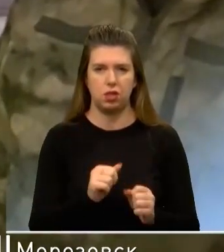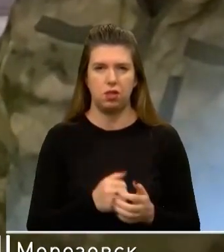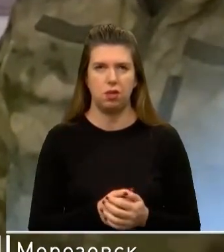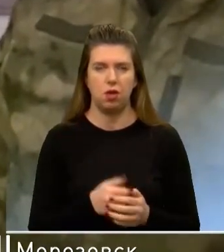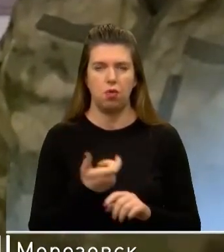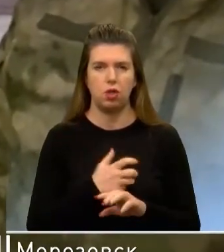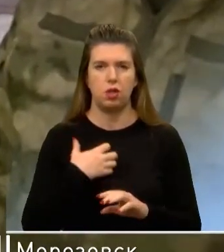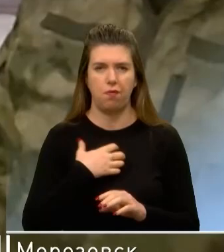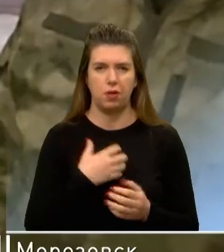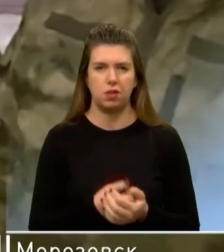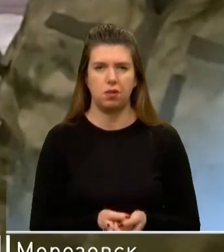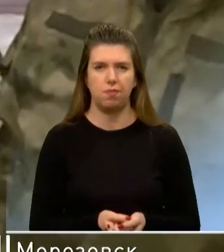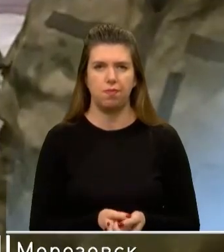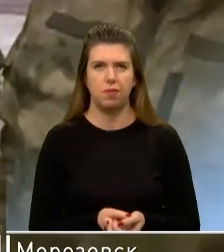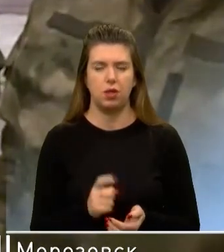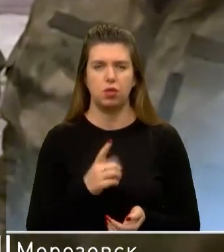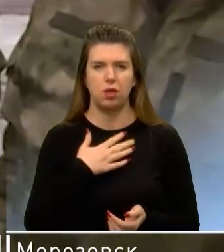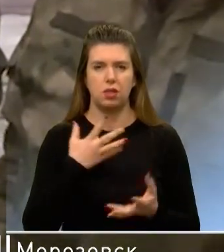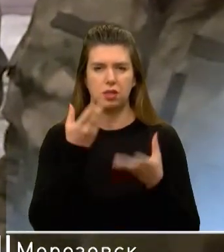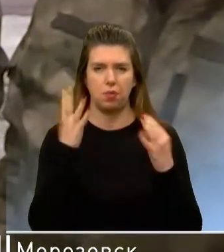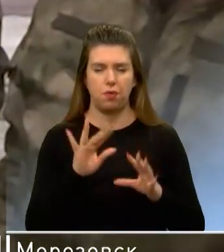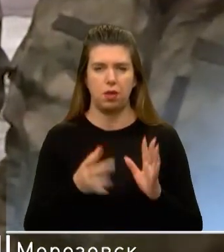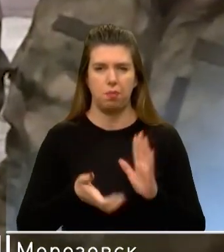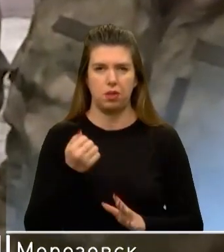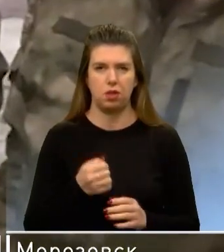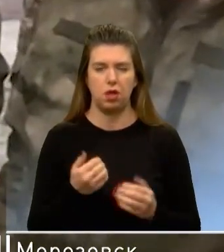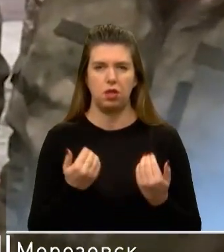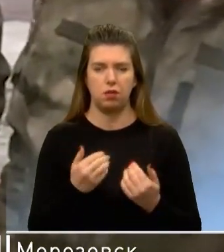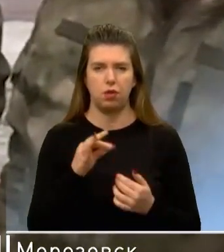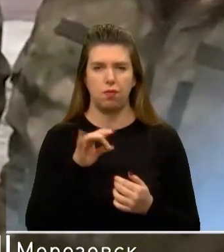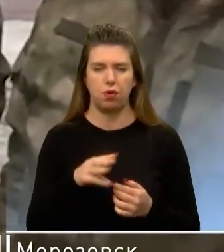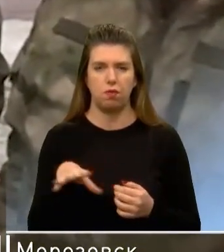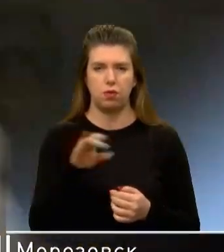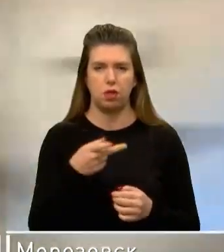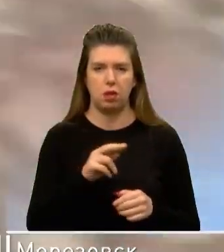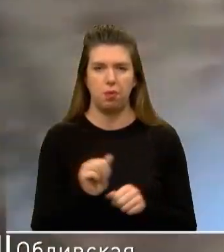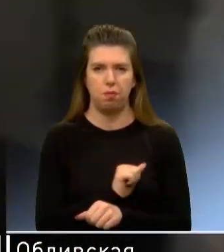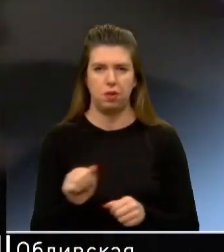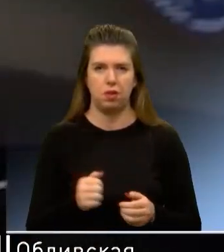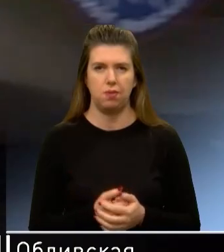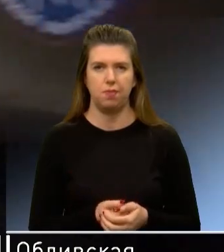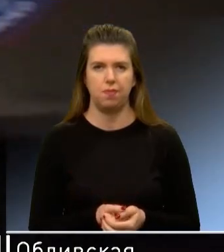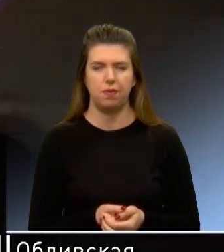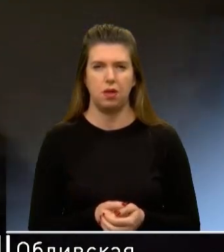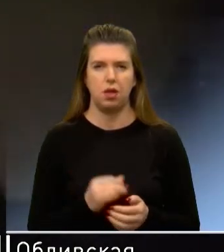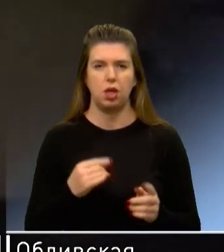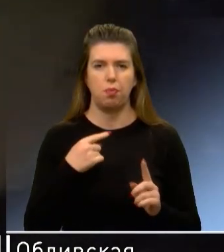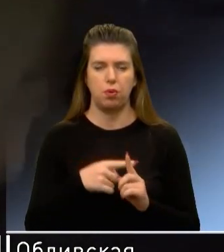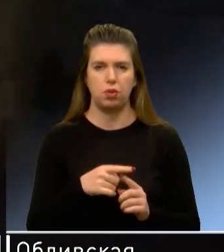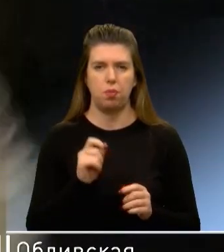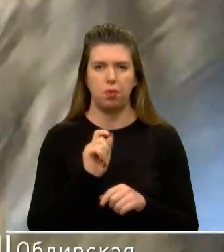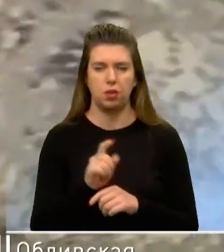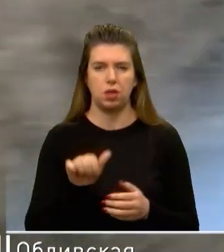это очень важно что вы нас не забывайте и поддерживайте всё для фронта сегодня всё для Победы Кроме этого по